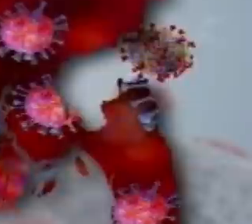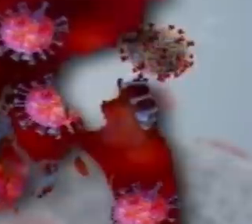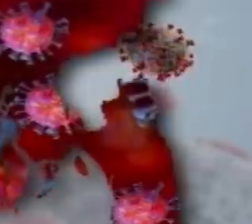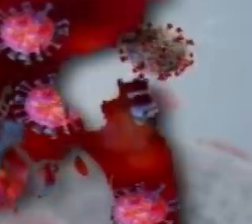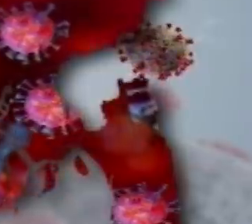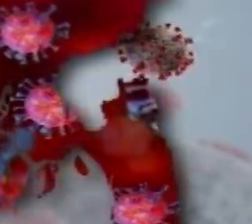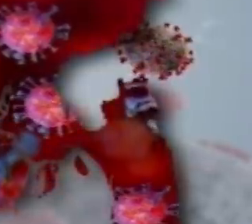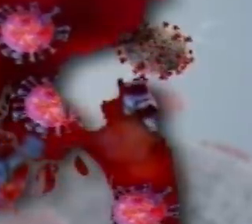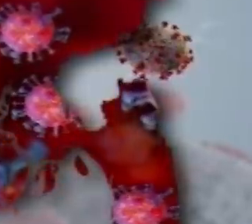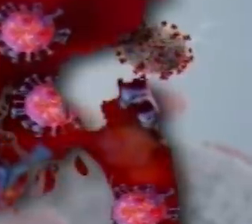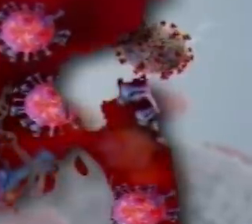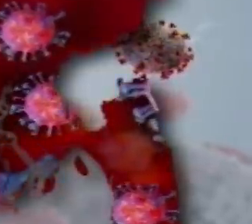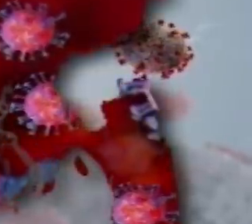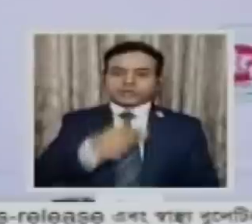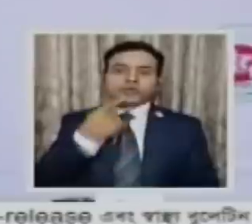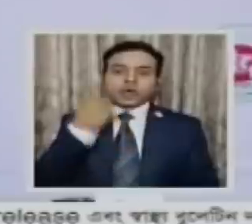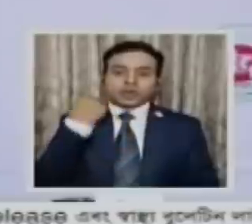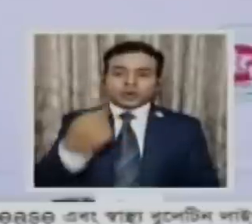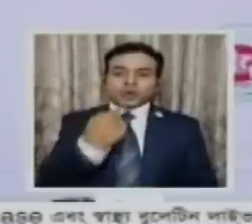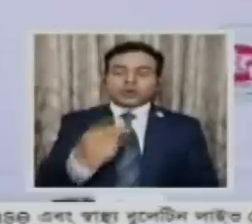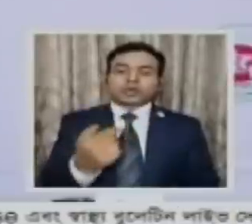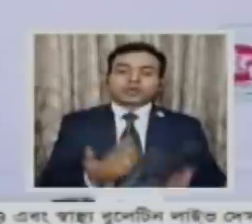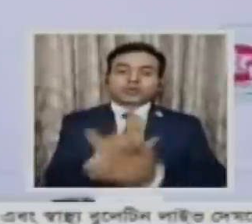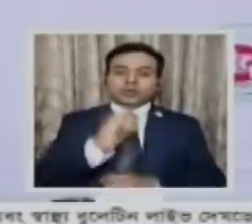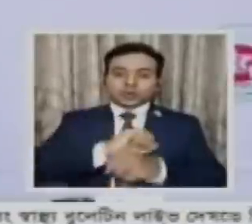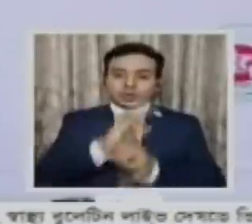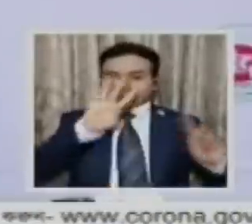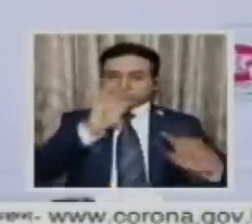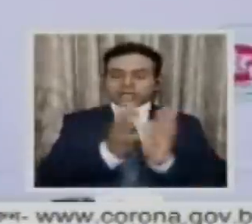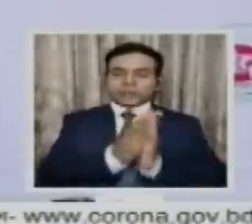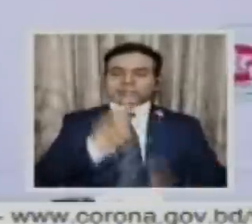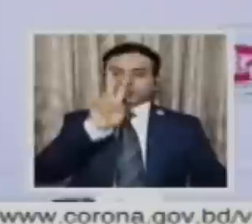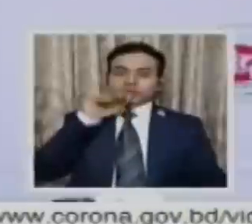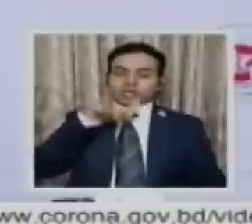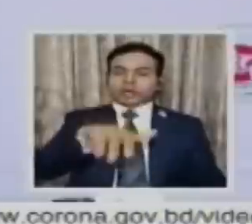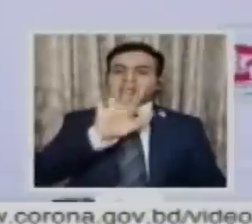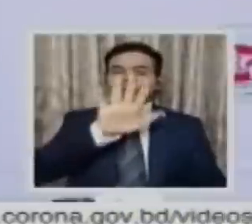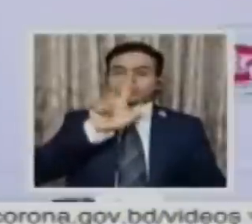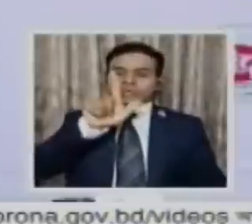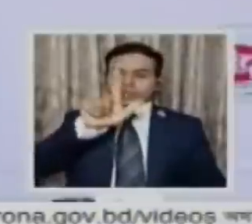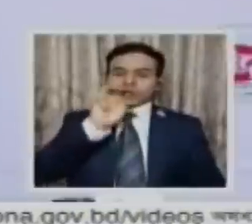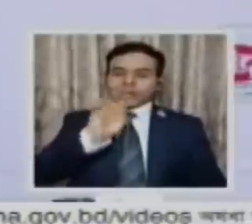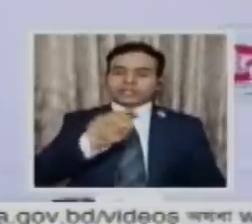1,48,370। শনাক্তের তুলনায় সুস্থতার হার 57.60%। 24 ঘন্টায় শনাক্তের হার